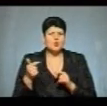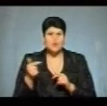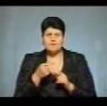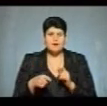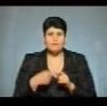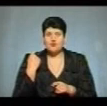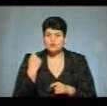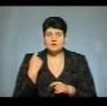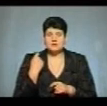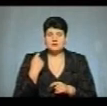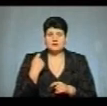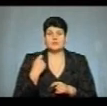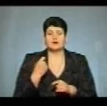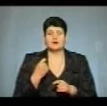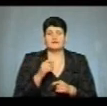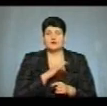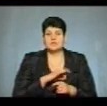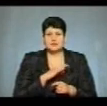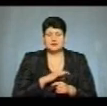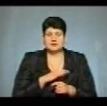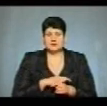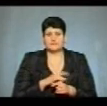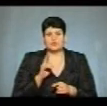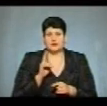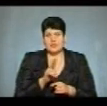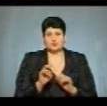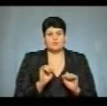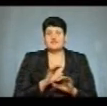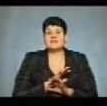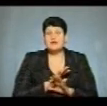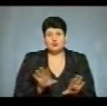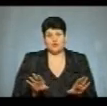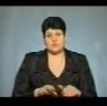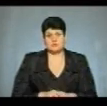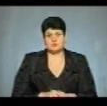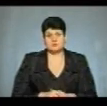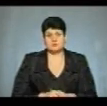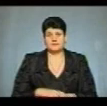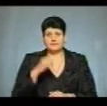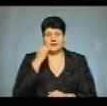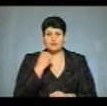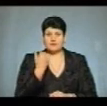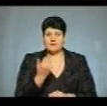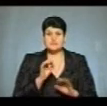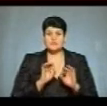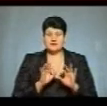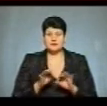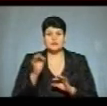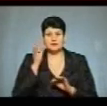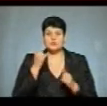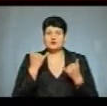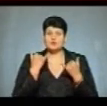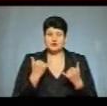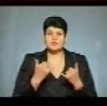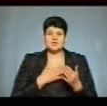експлуатації і утримання рухомого складу в тролейбусному управлінні не було. Тож я дякую вам за роз'яснення і нагадаю, що сьогодні